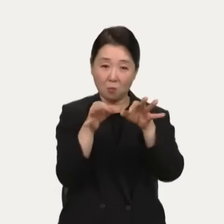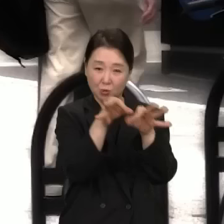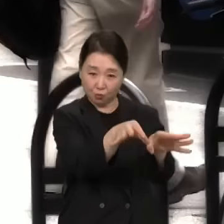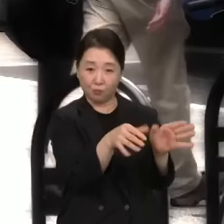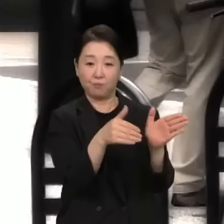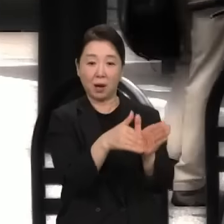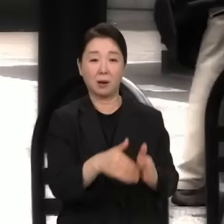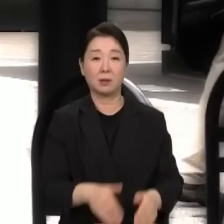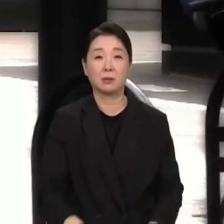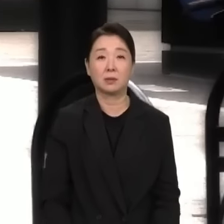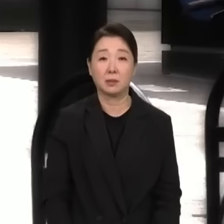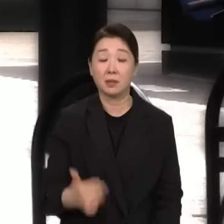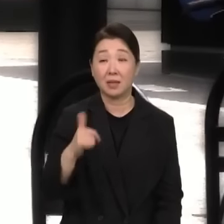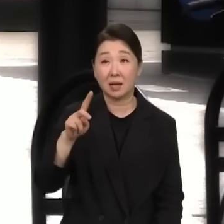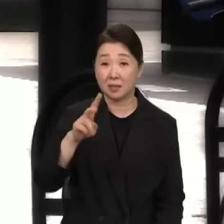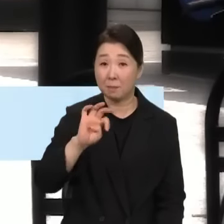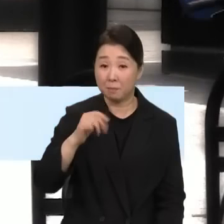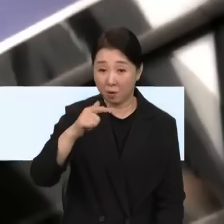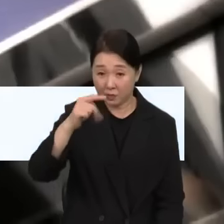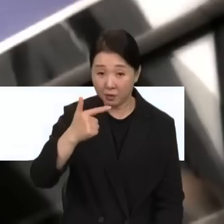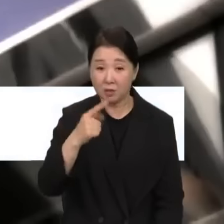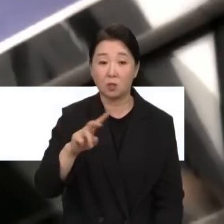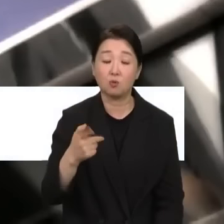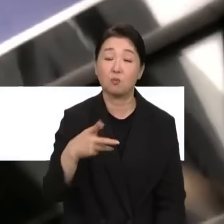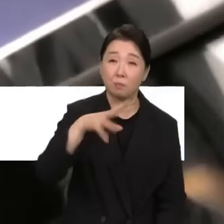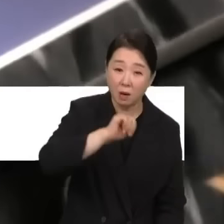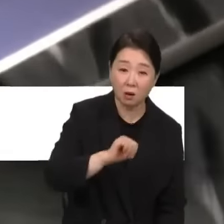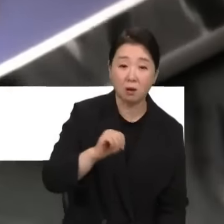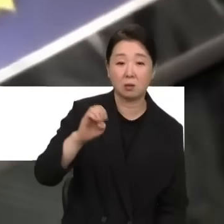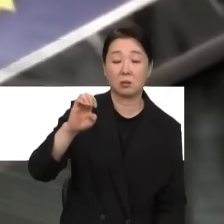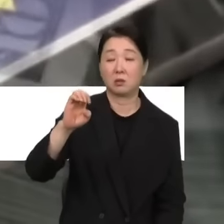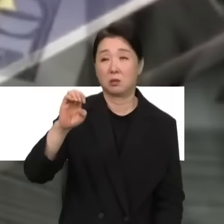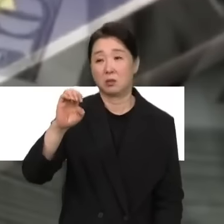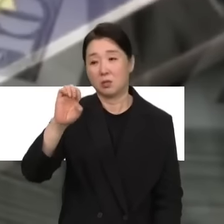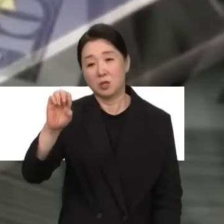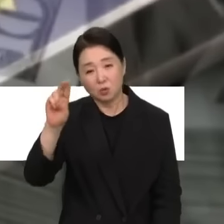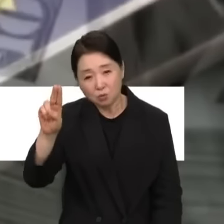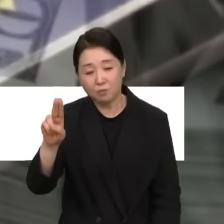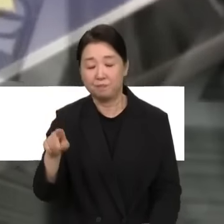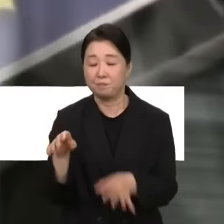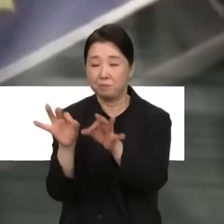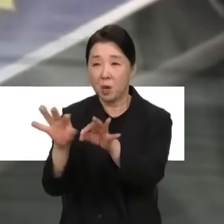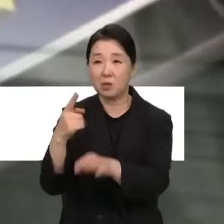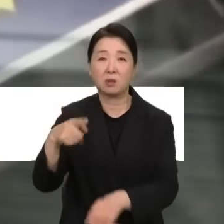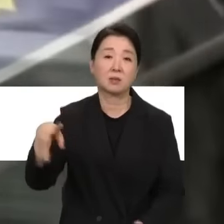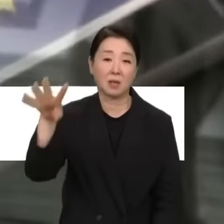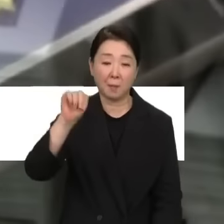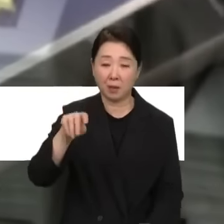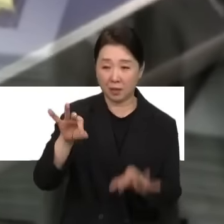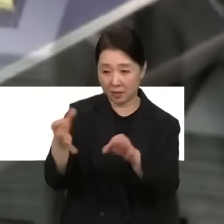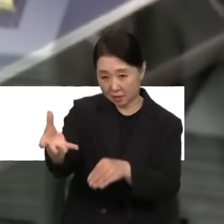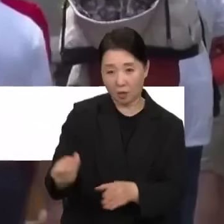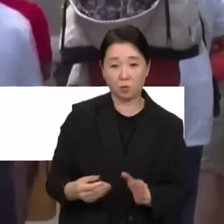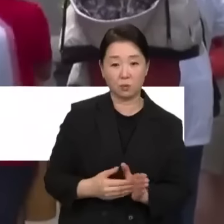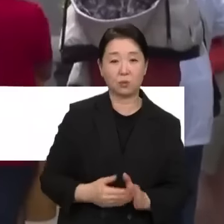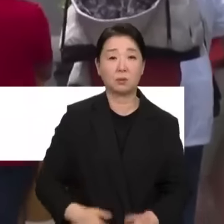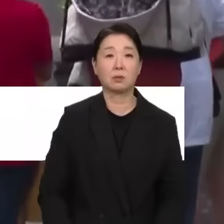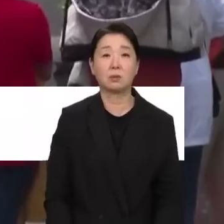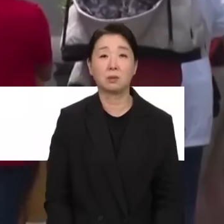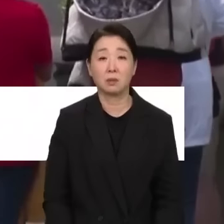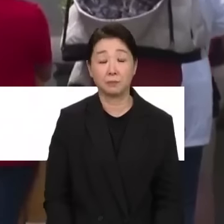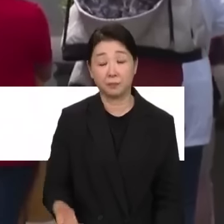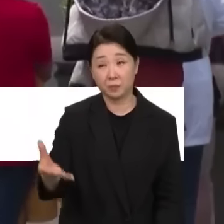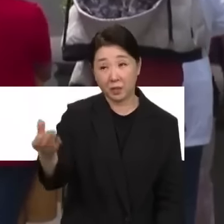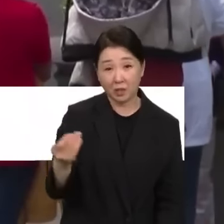구조입니다. 나사 펀드는 2,600억, 유럽 의회 펀드는 1,400억을 현지 은행에서 대출받았습니다.